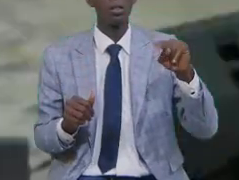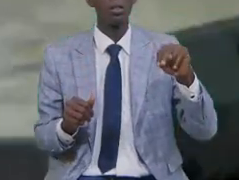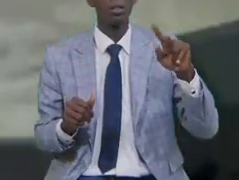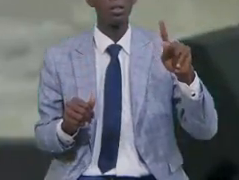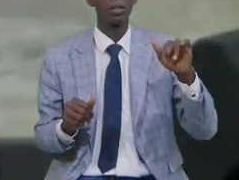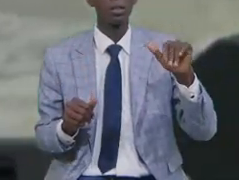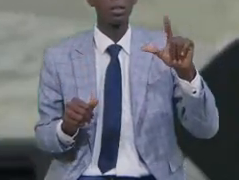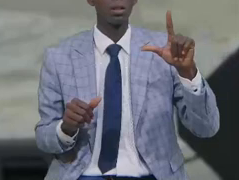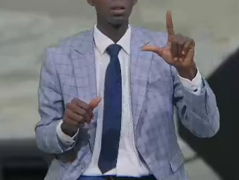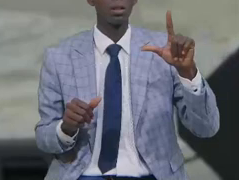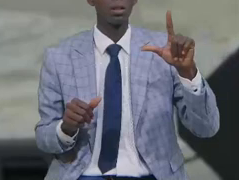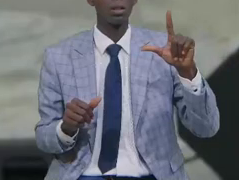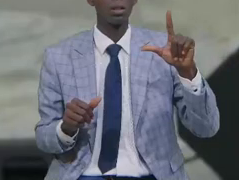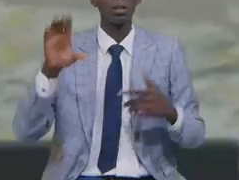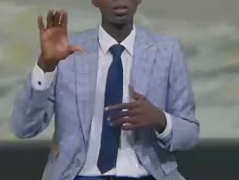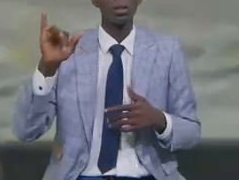une cymbale qui retentit.